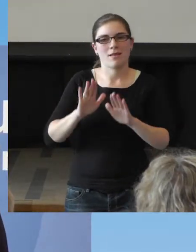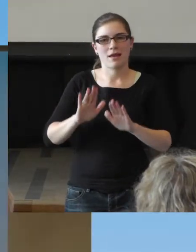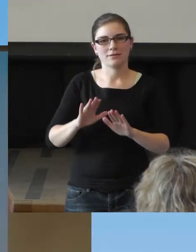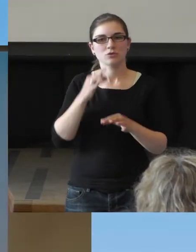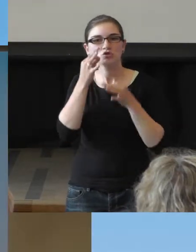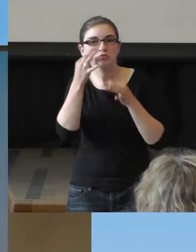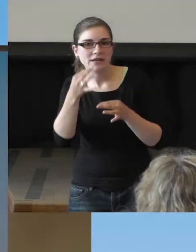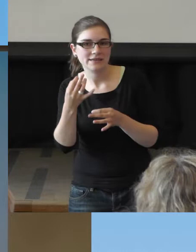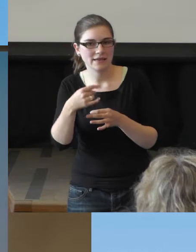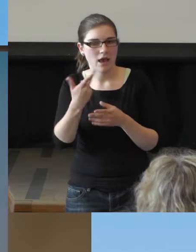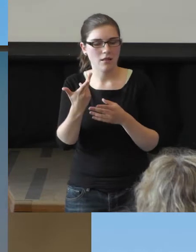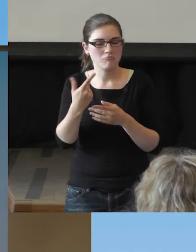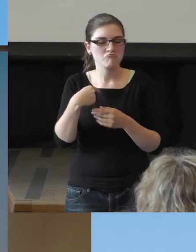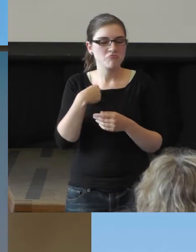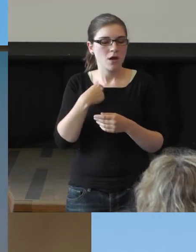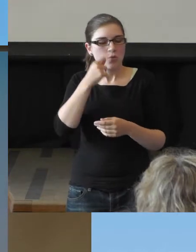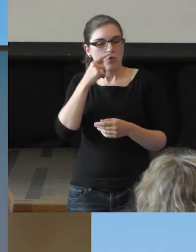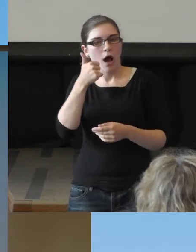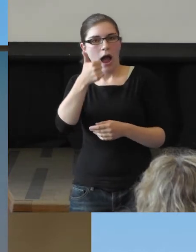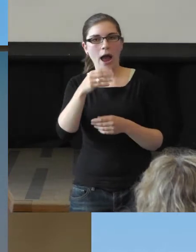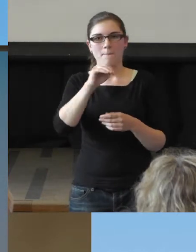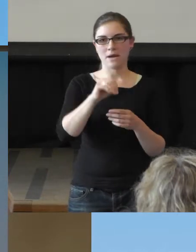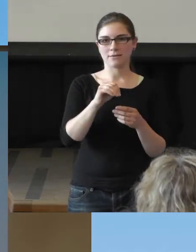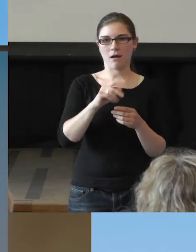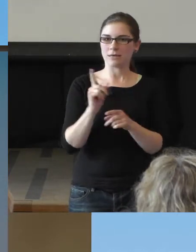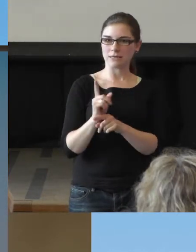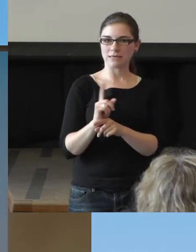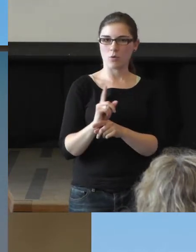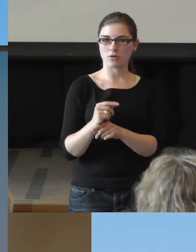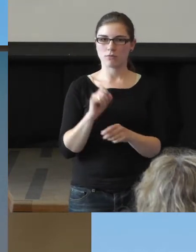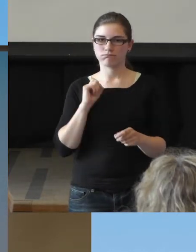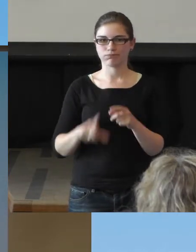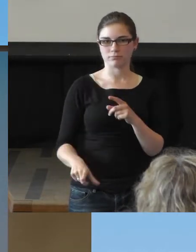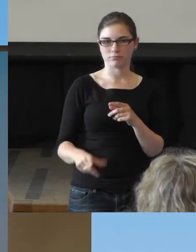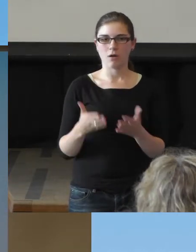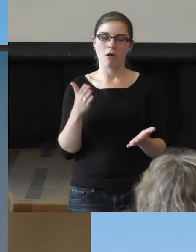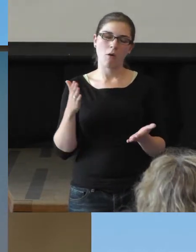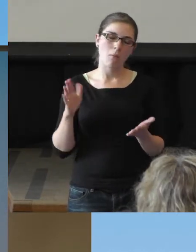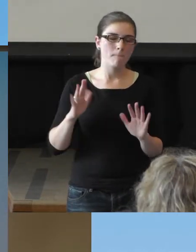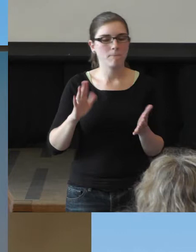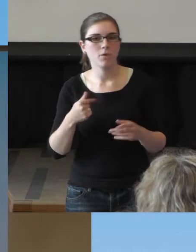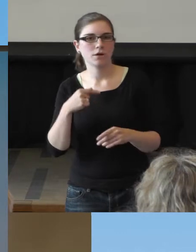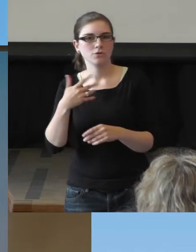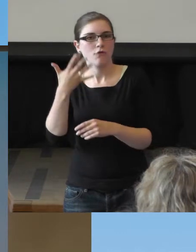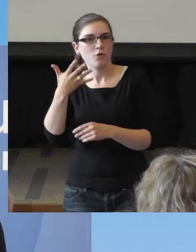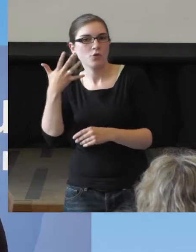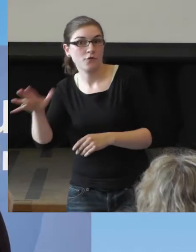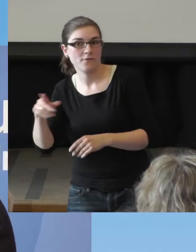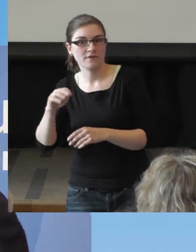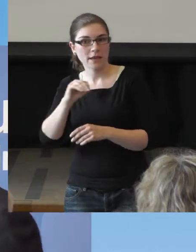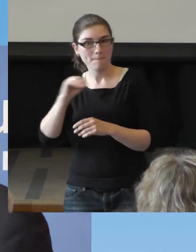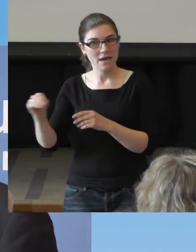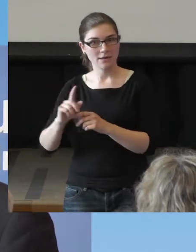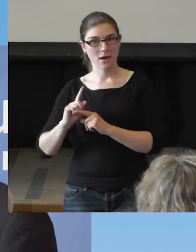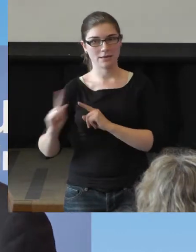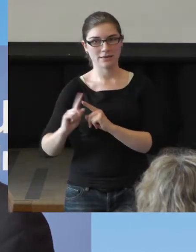Nerven, die leiten mit 1 Meter pro Sekunde. Immerhin ist es auch schon schnell. Und welche leiten mit 55 Meter pro Sekunde? Also